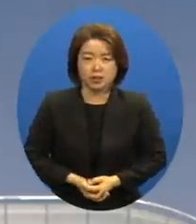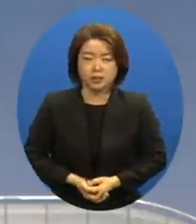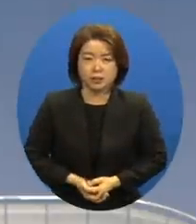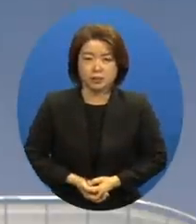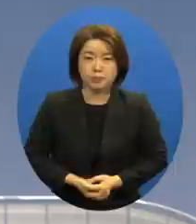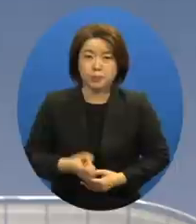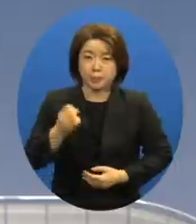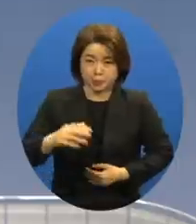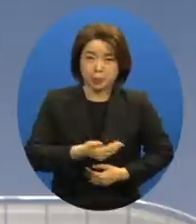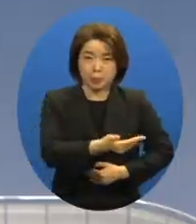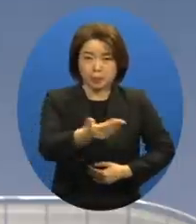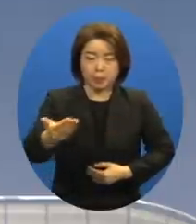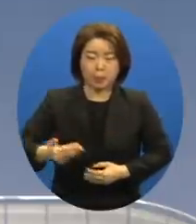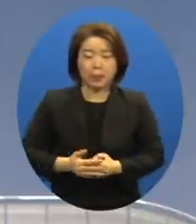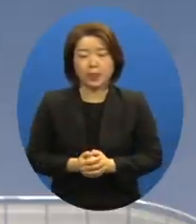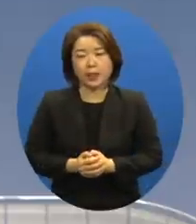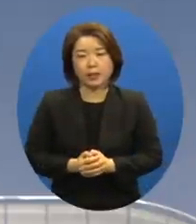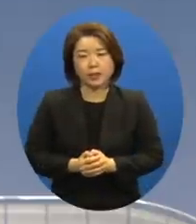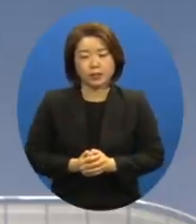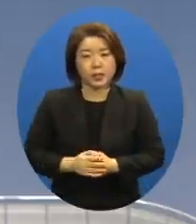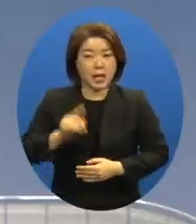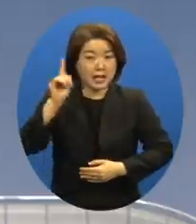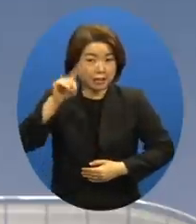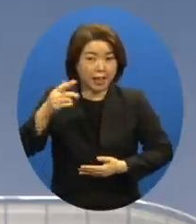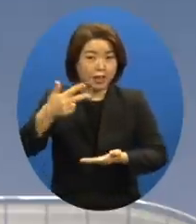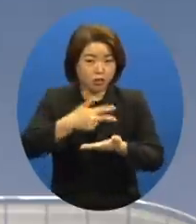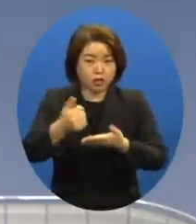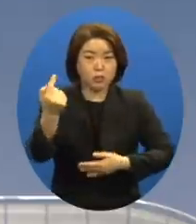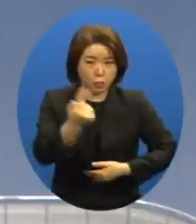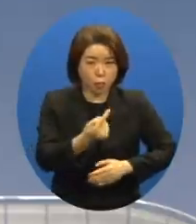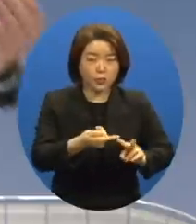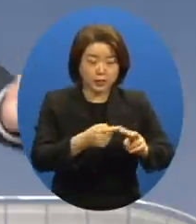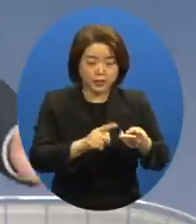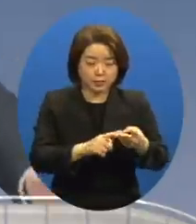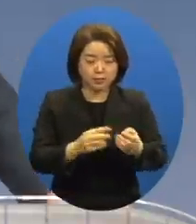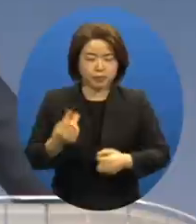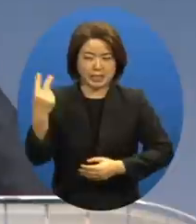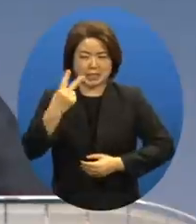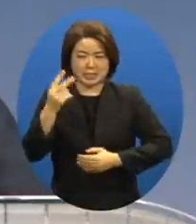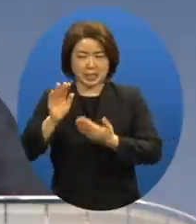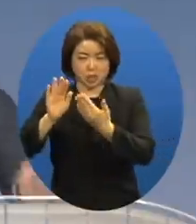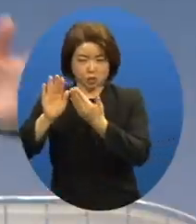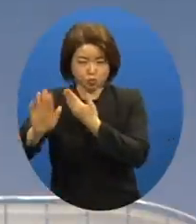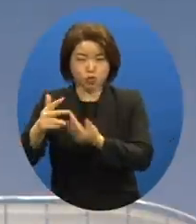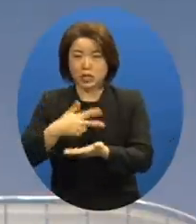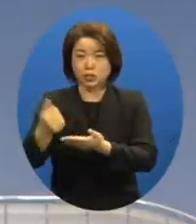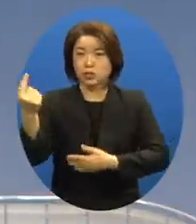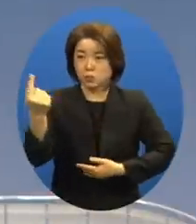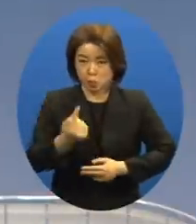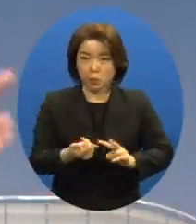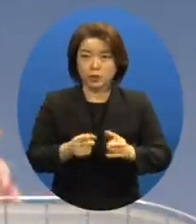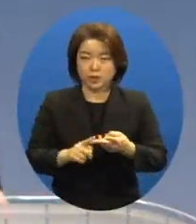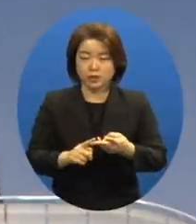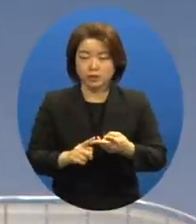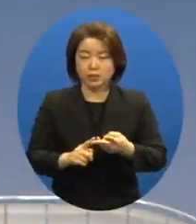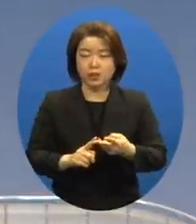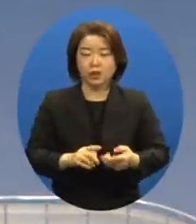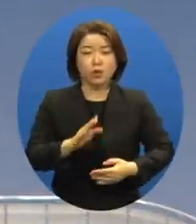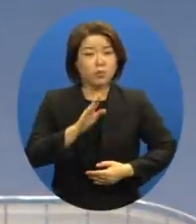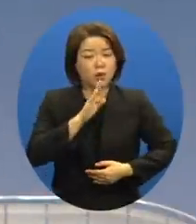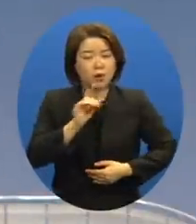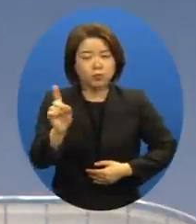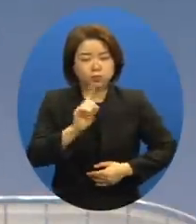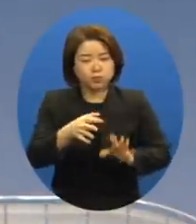그리고 여러분 내일 주님이 옷이든 2천년 뒤의 주님의 오실 땐 그게 사실 무슨 상관이